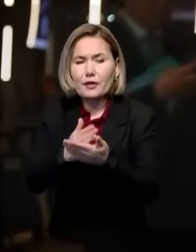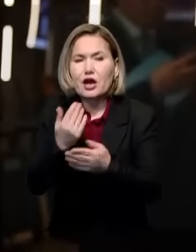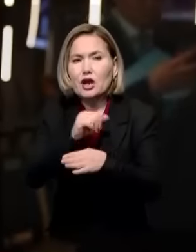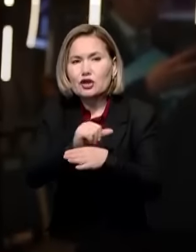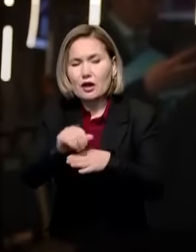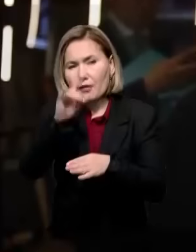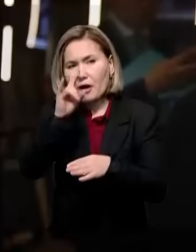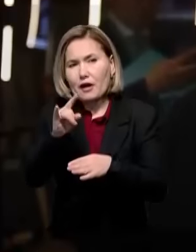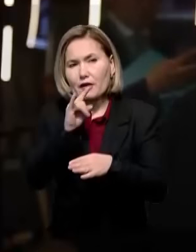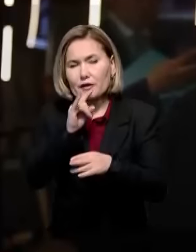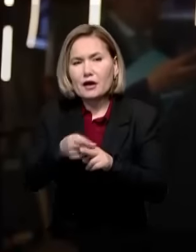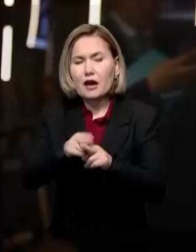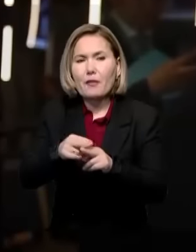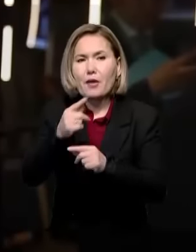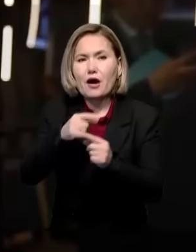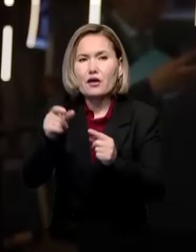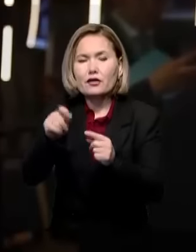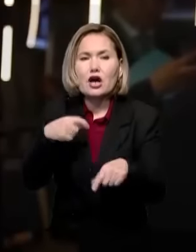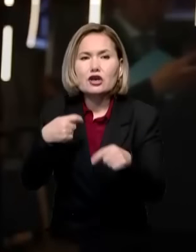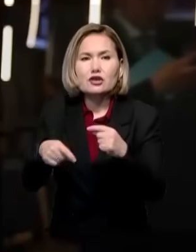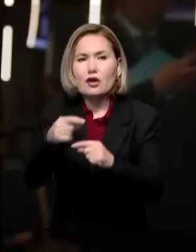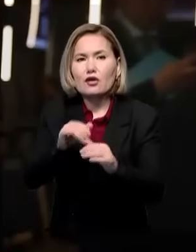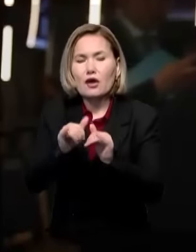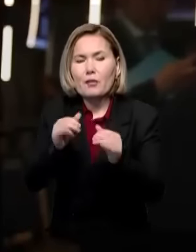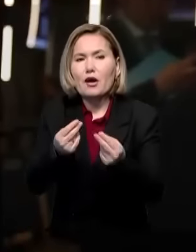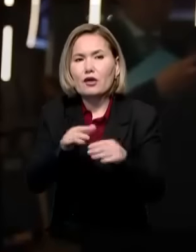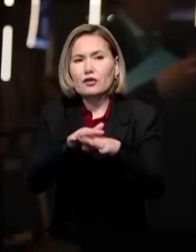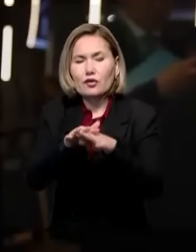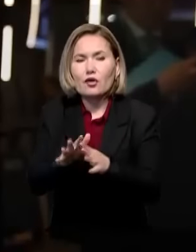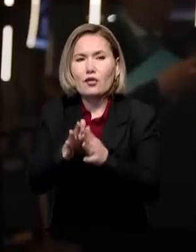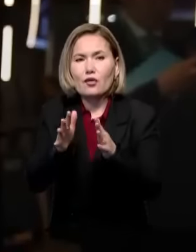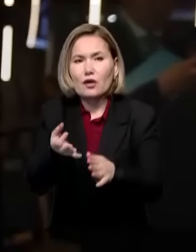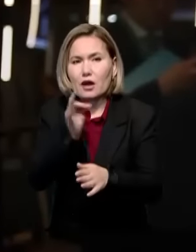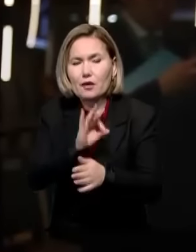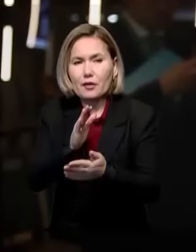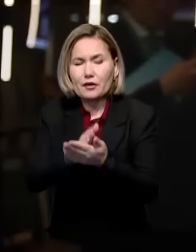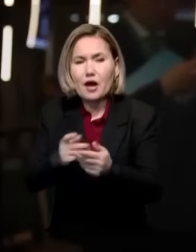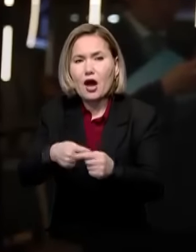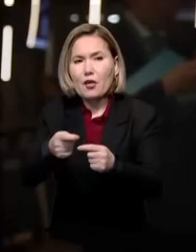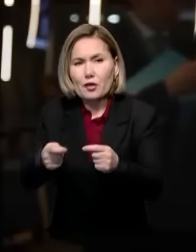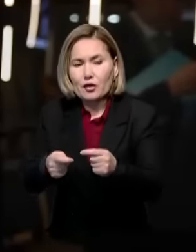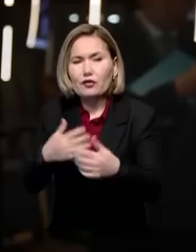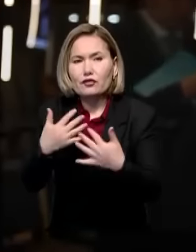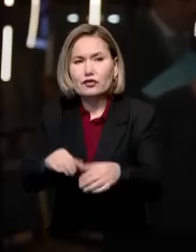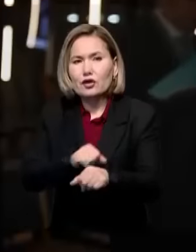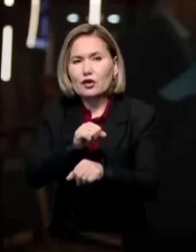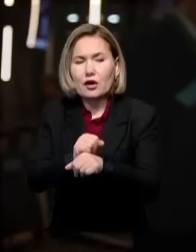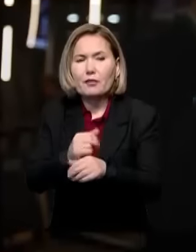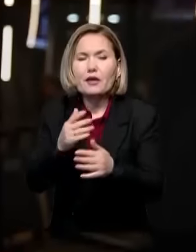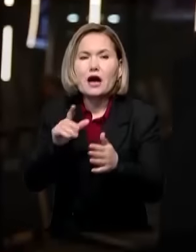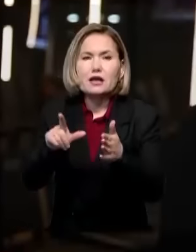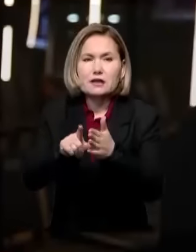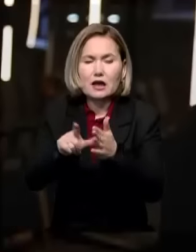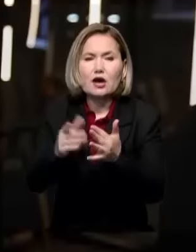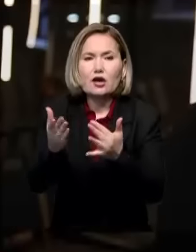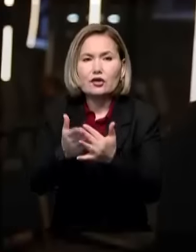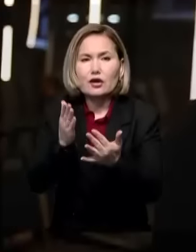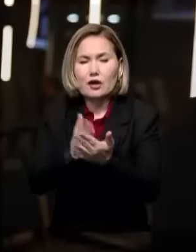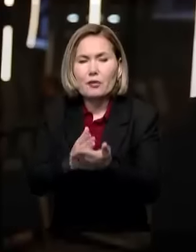және қазақстандық инвесторлар сауда жасай алатын капитал нарығы құрылды. Бюрократияның жоқтығы салықтық жеңілдіктер